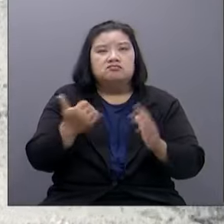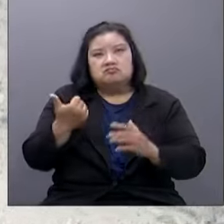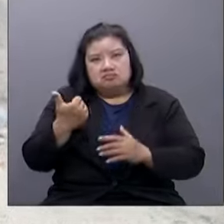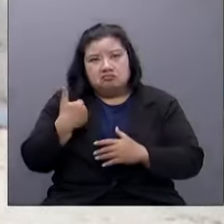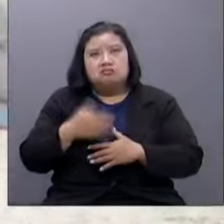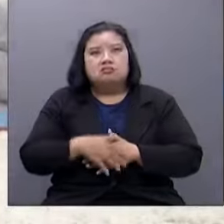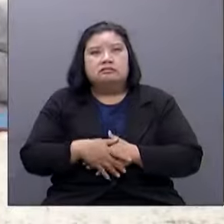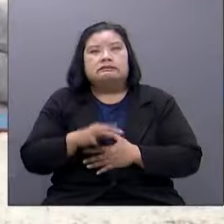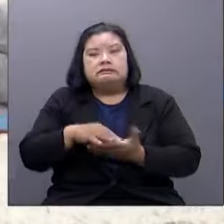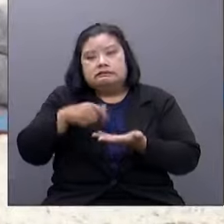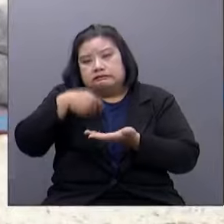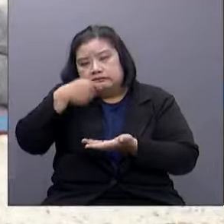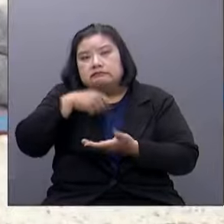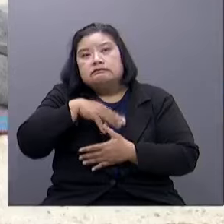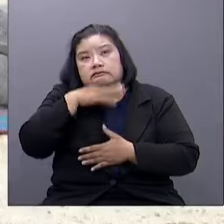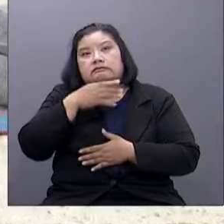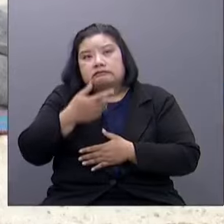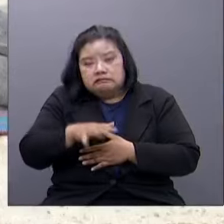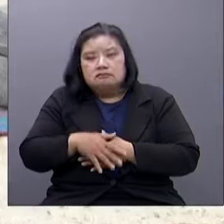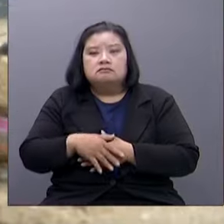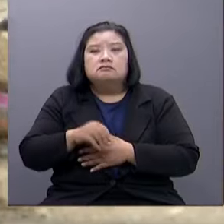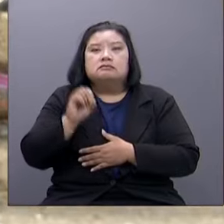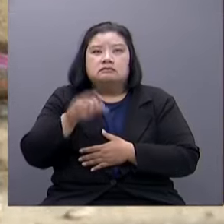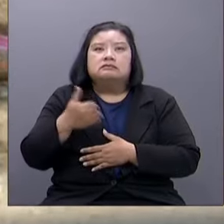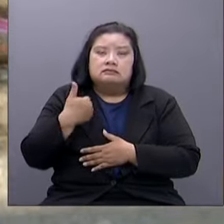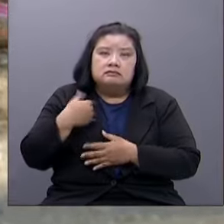การทานอาหารการทานอาหารก็คือว่ามีพวก